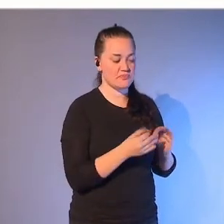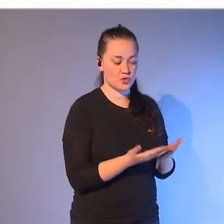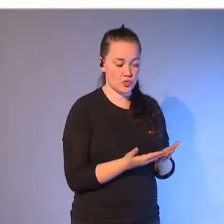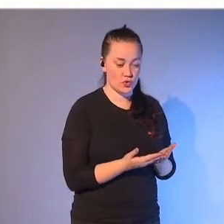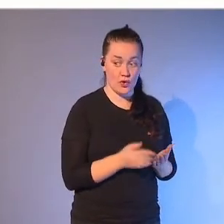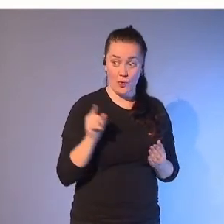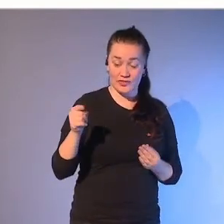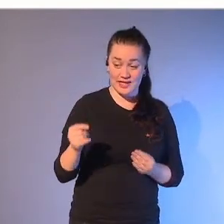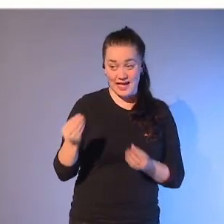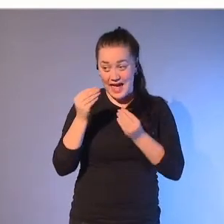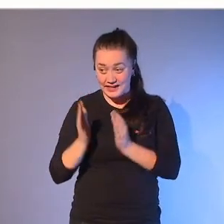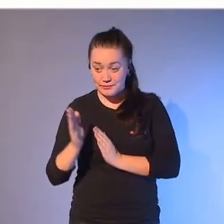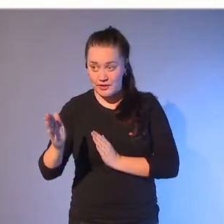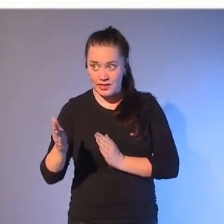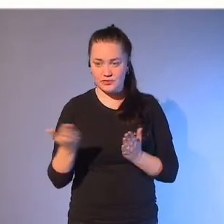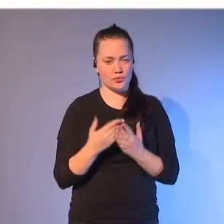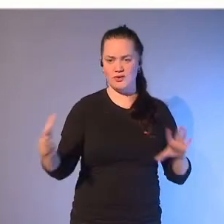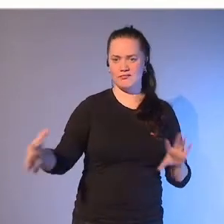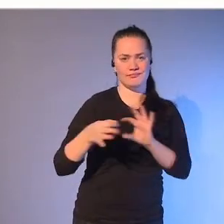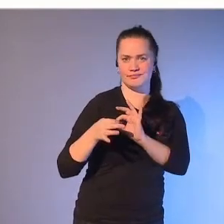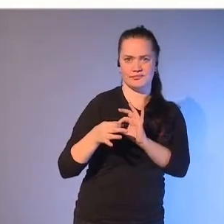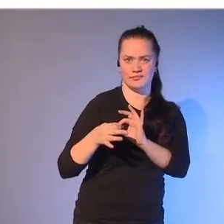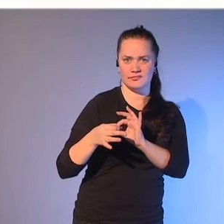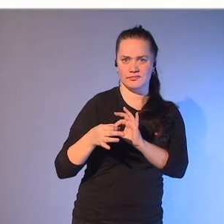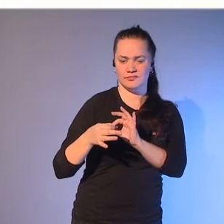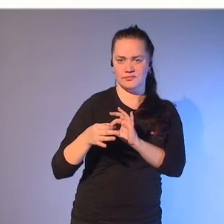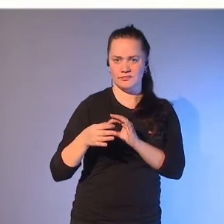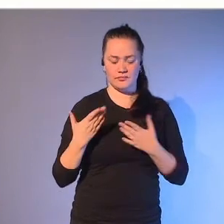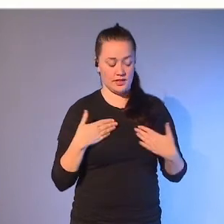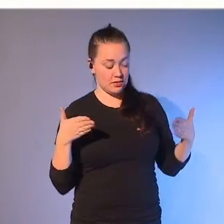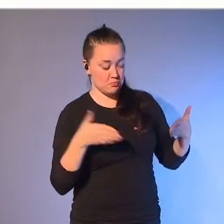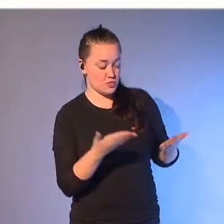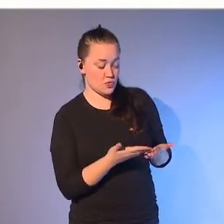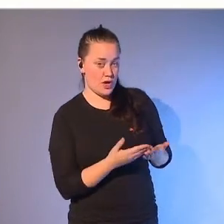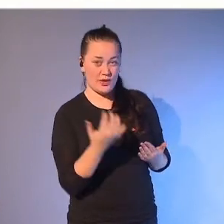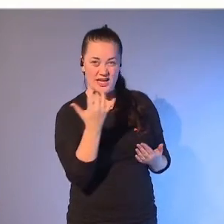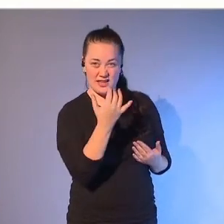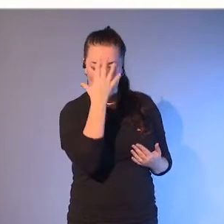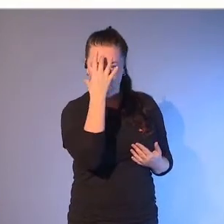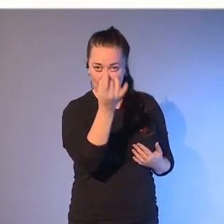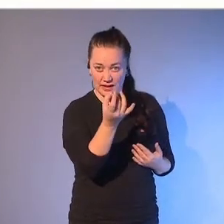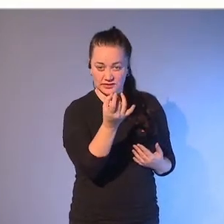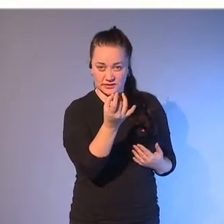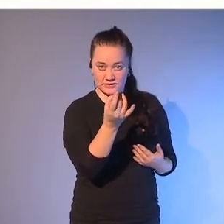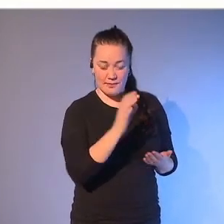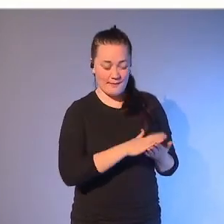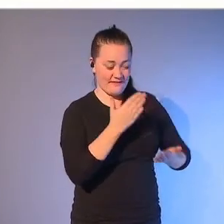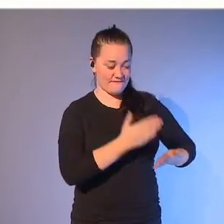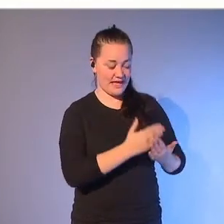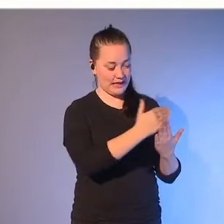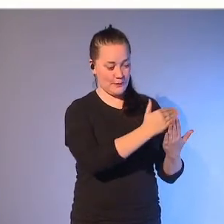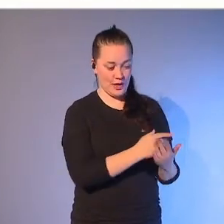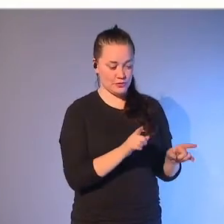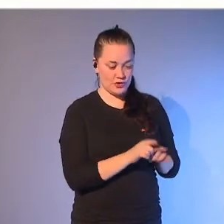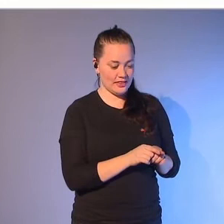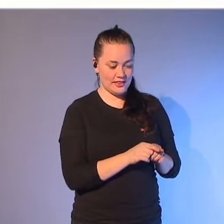møter ikke de læringsbanene med å ha det skolerettet og den såkalte digitale kompetansen med ferdige programmer og alt